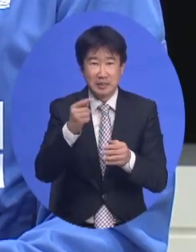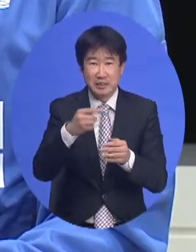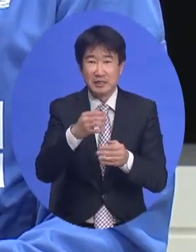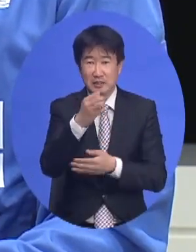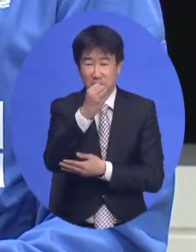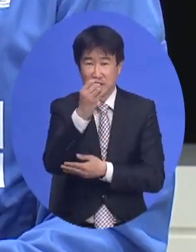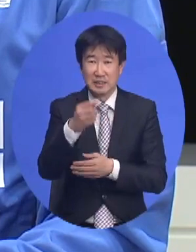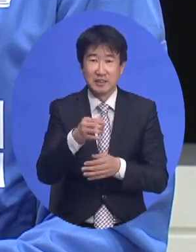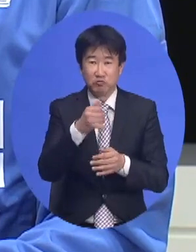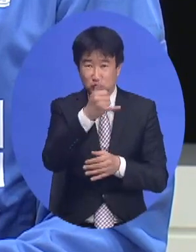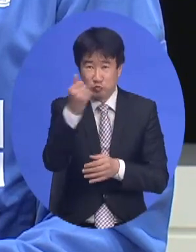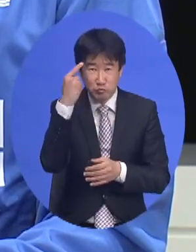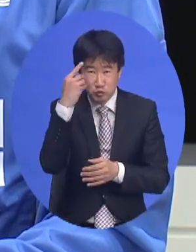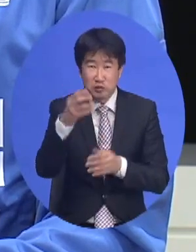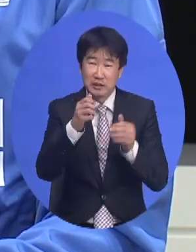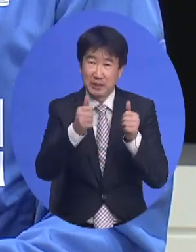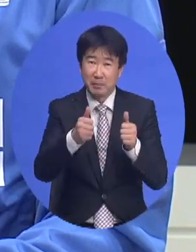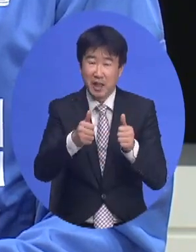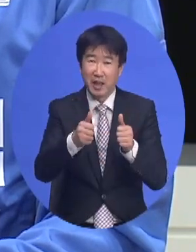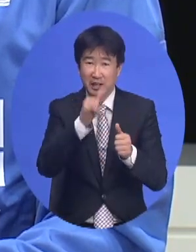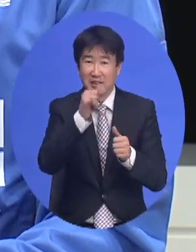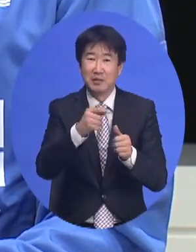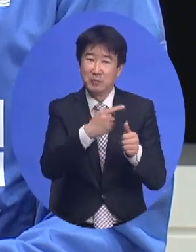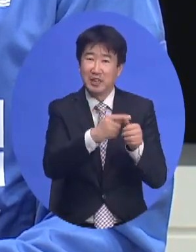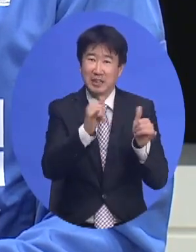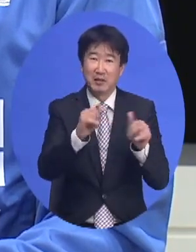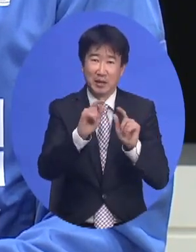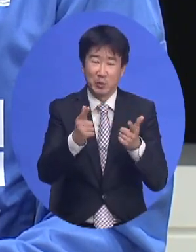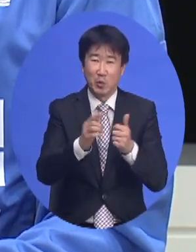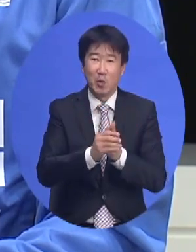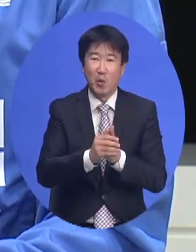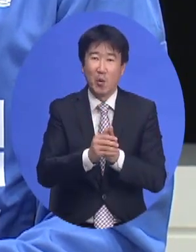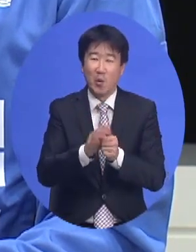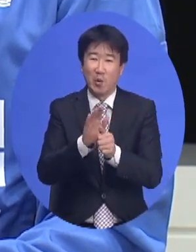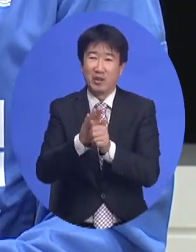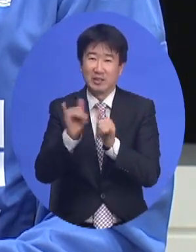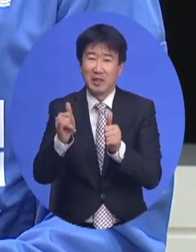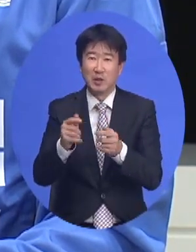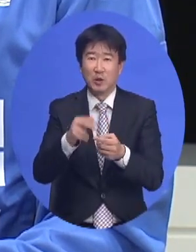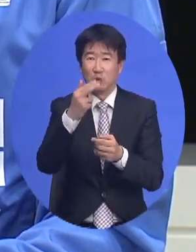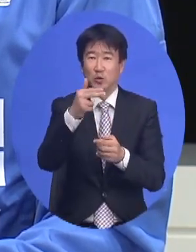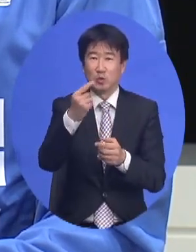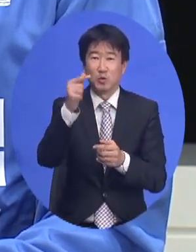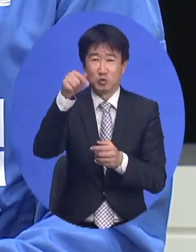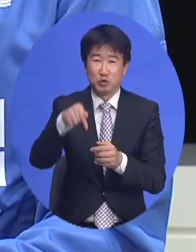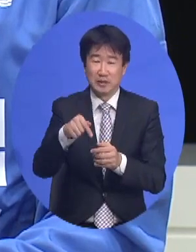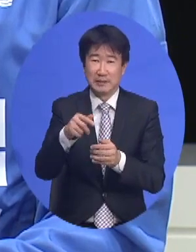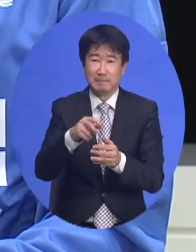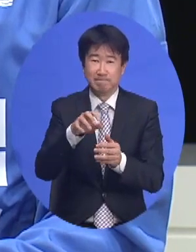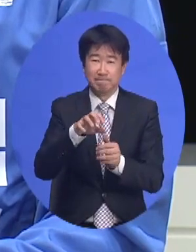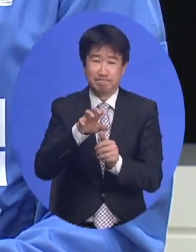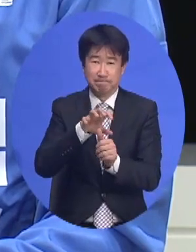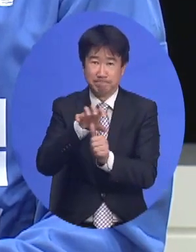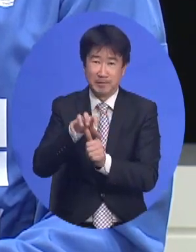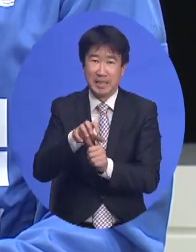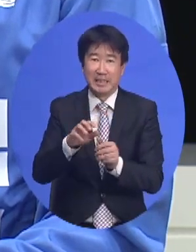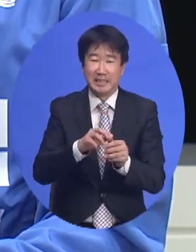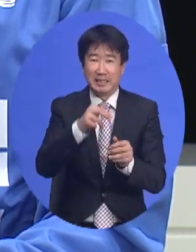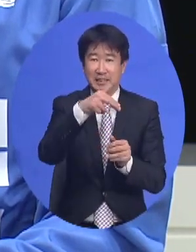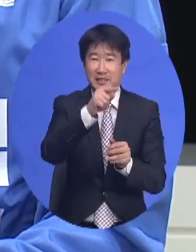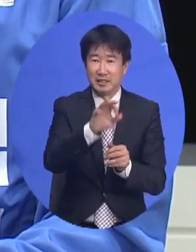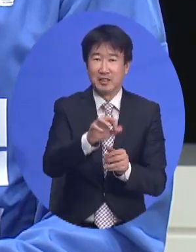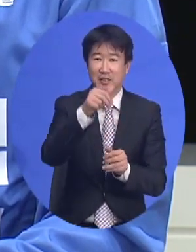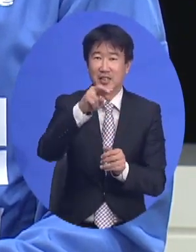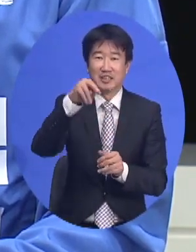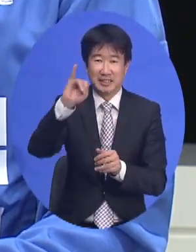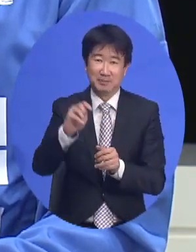저 조국이를 비난하는 사람들만 한 게 아니라 어? 옹호하는 사람도 조국 사수 정경심을 사랑한다. 얼마나